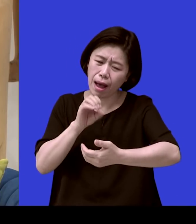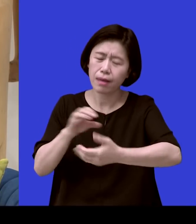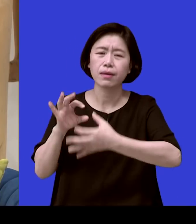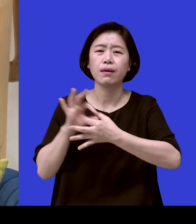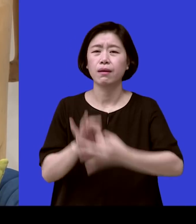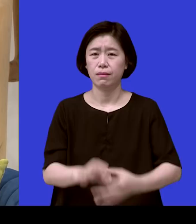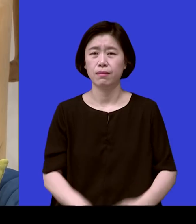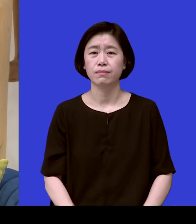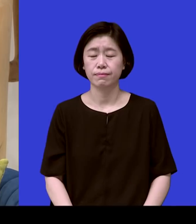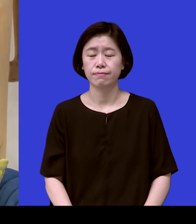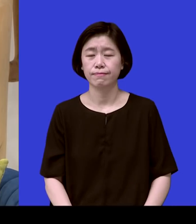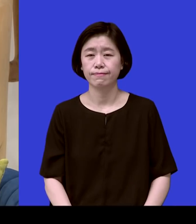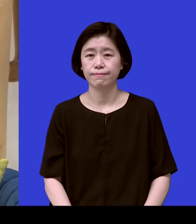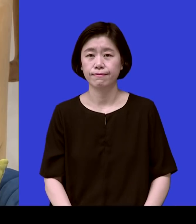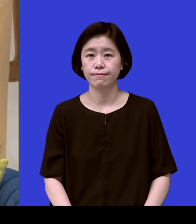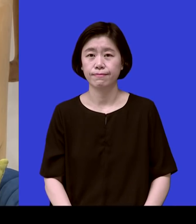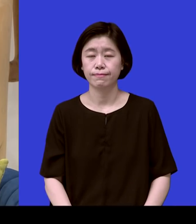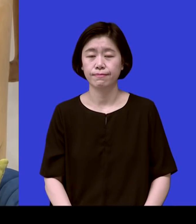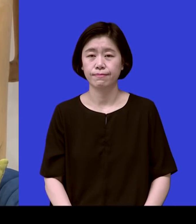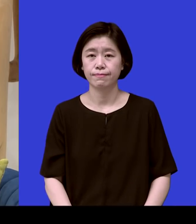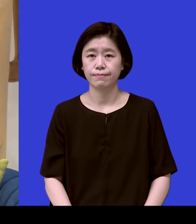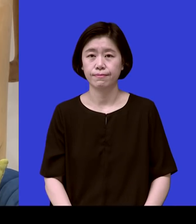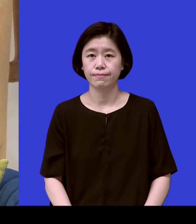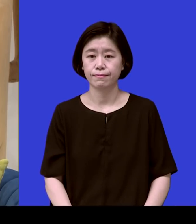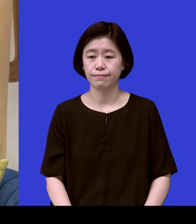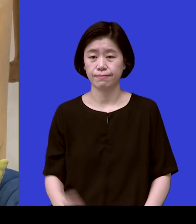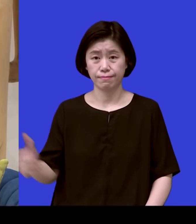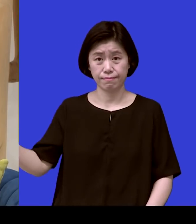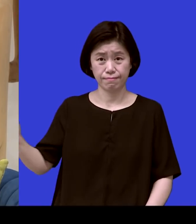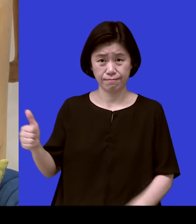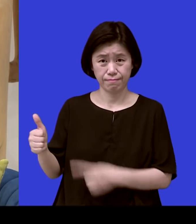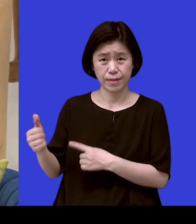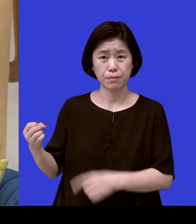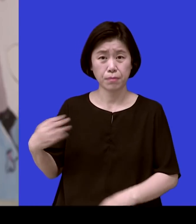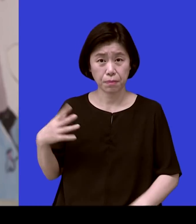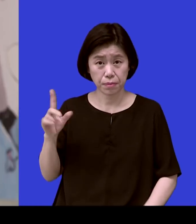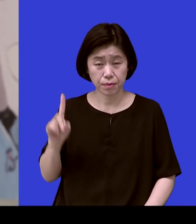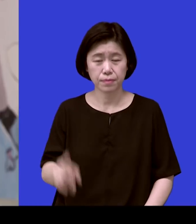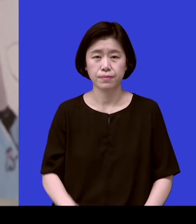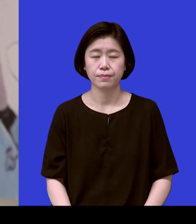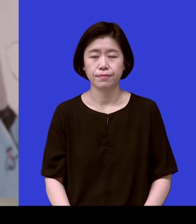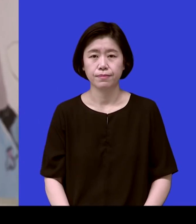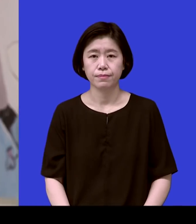계속 이야기시키고 그러다 보니까 남편이